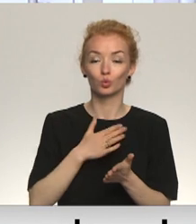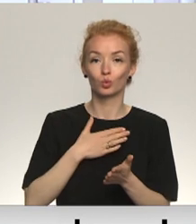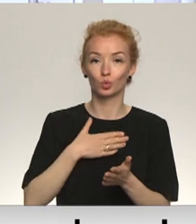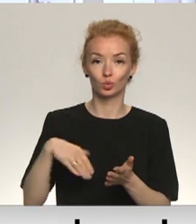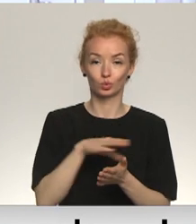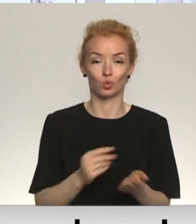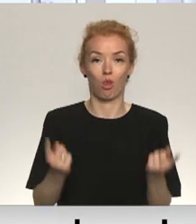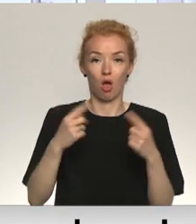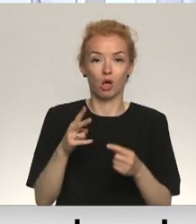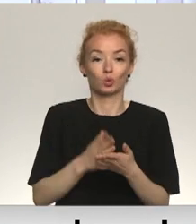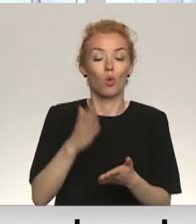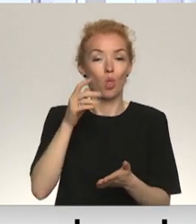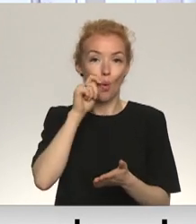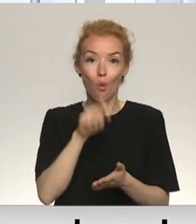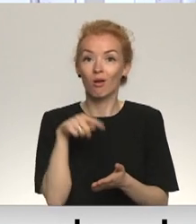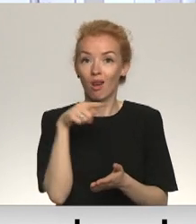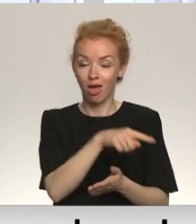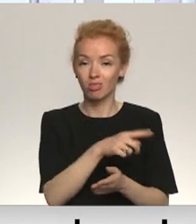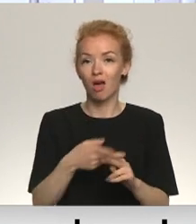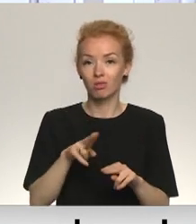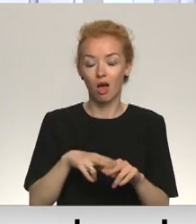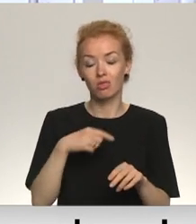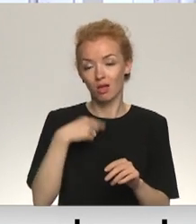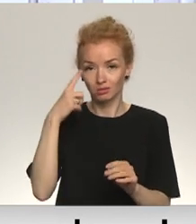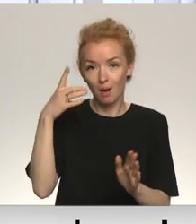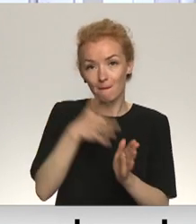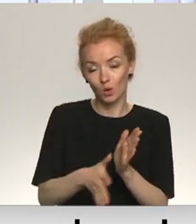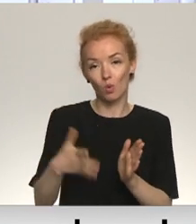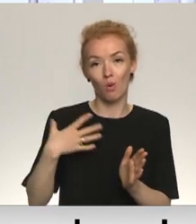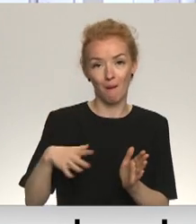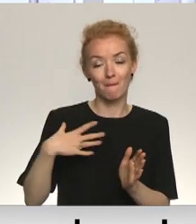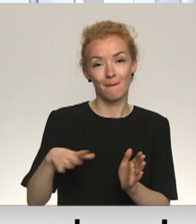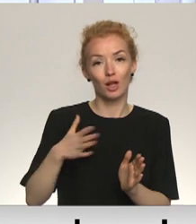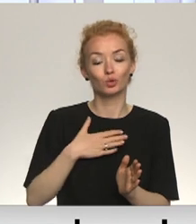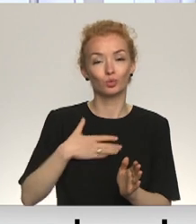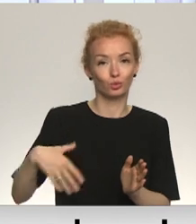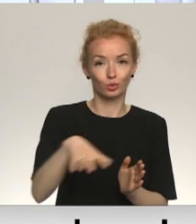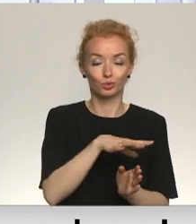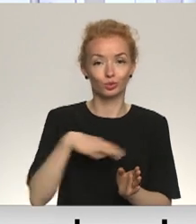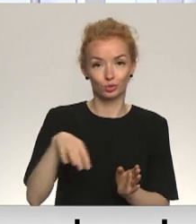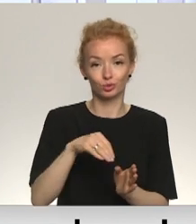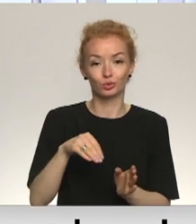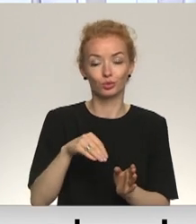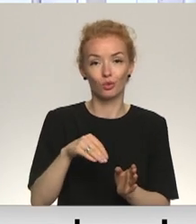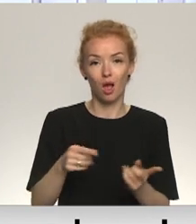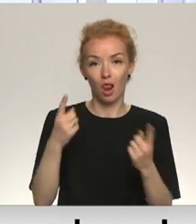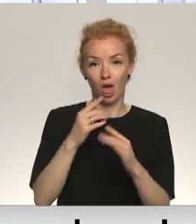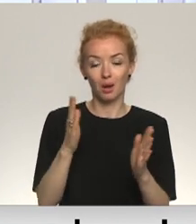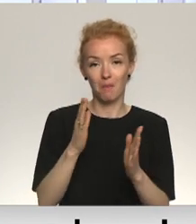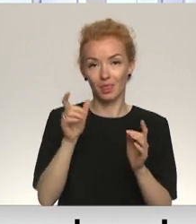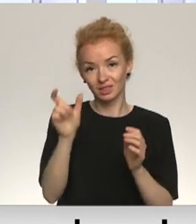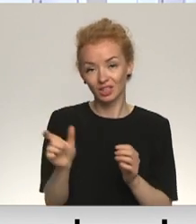kas notiek Ukrainā, tad es arī saprotu, kāpēc mūsu laikmeta